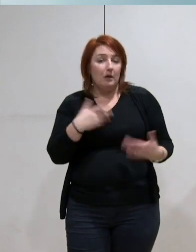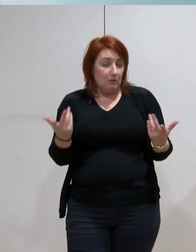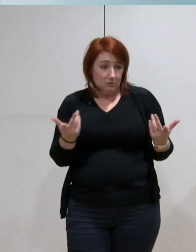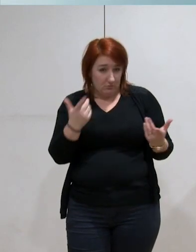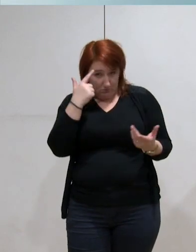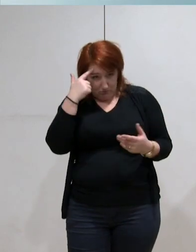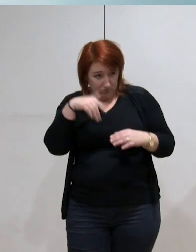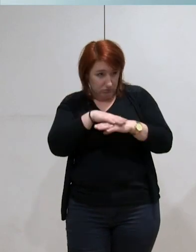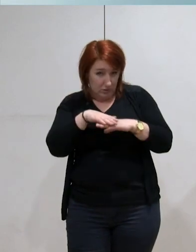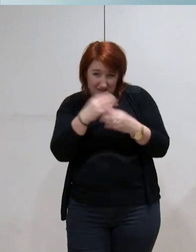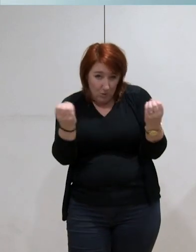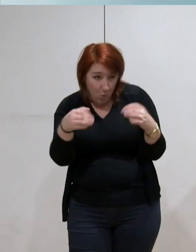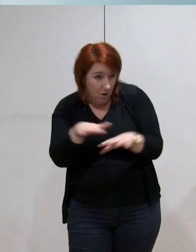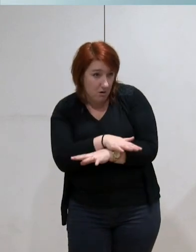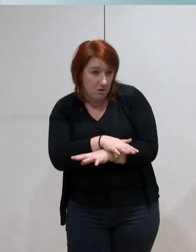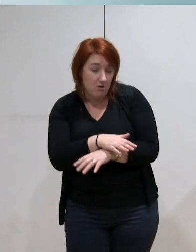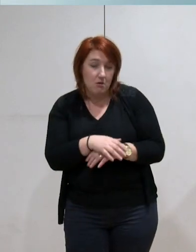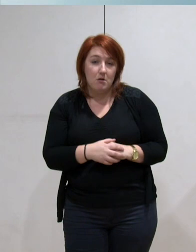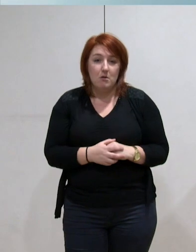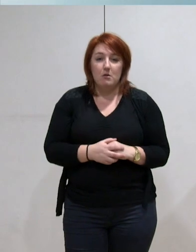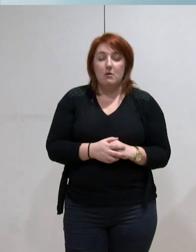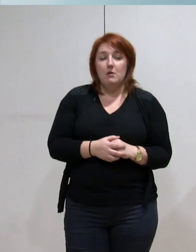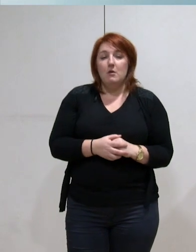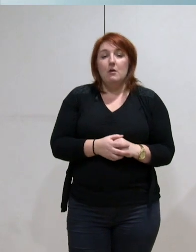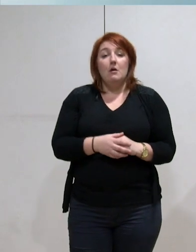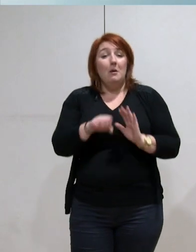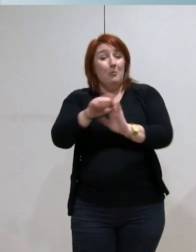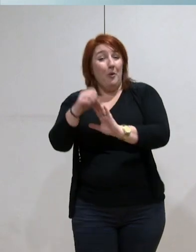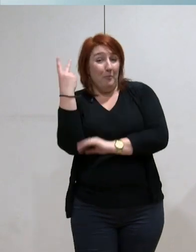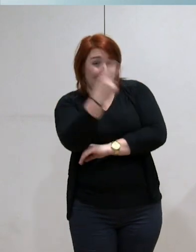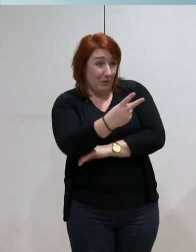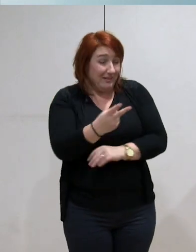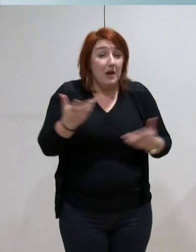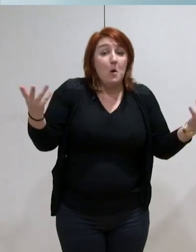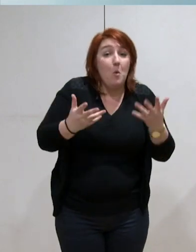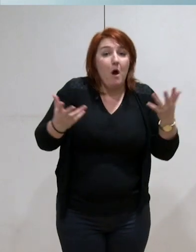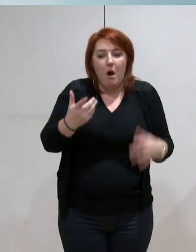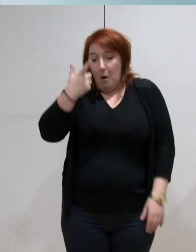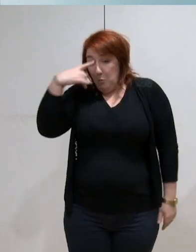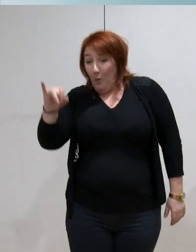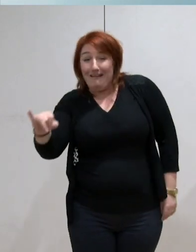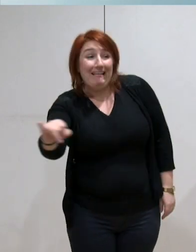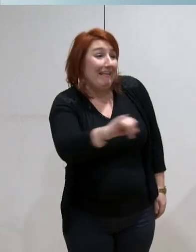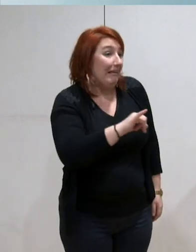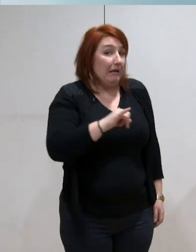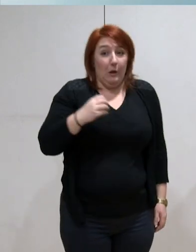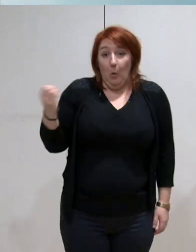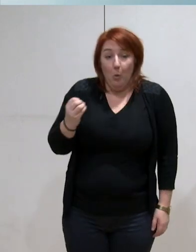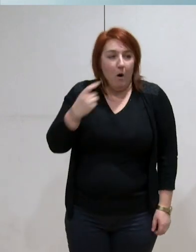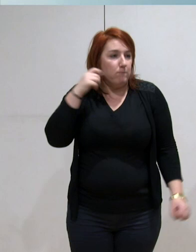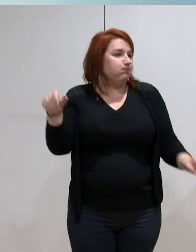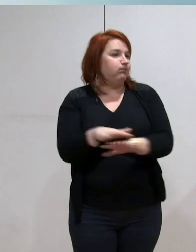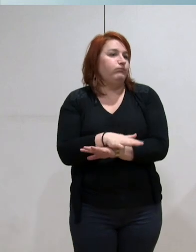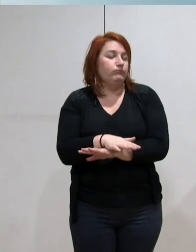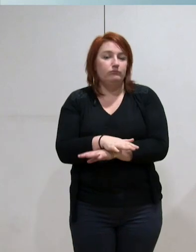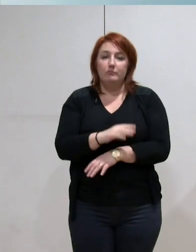priorités et à qui s'adresse-elles justement en priorité nous ne le savons pas véritablement la présentation du